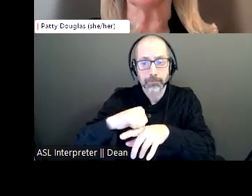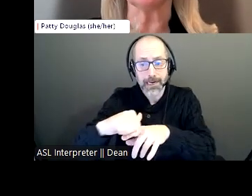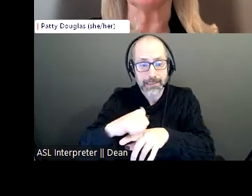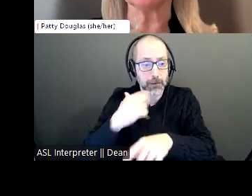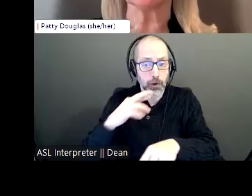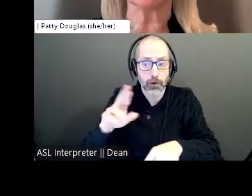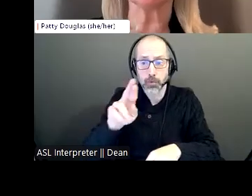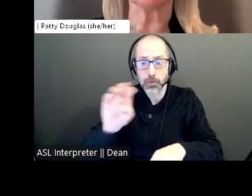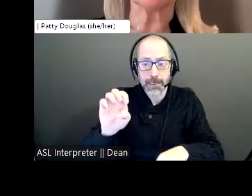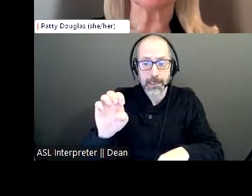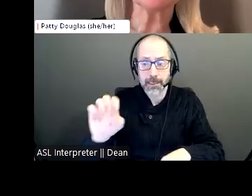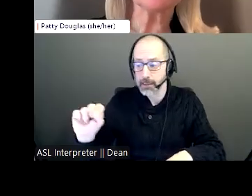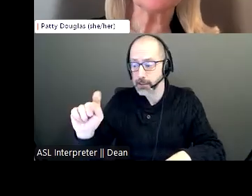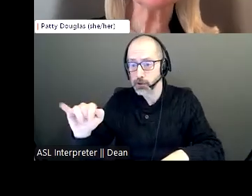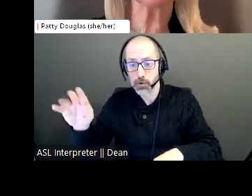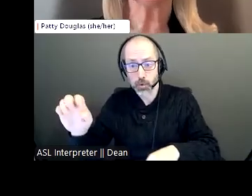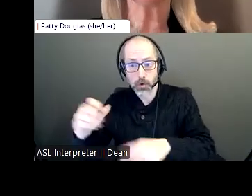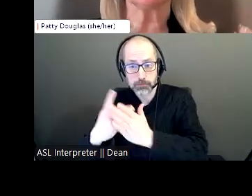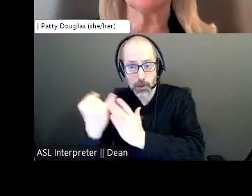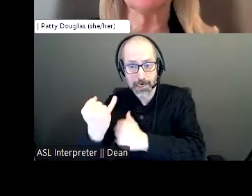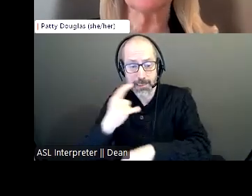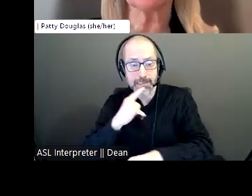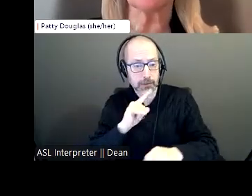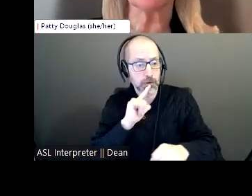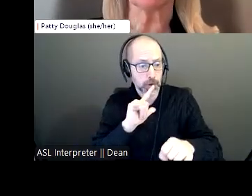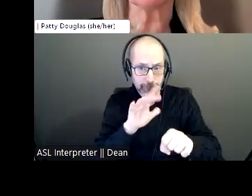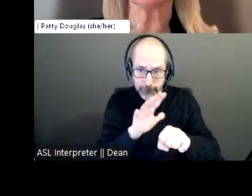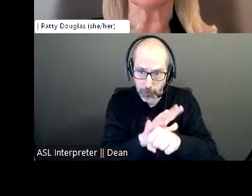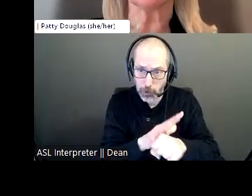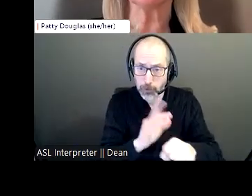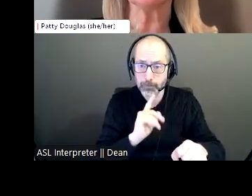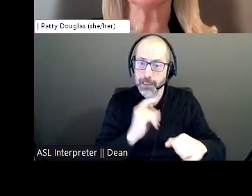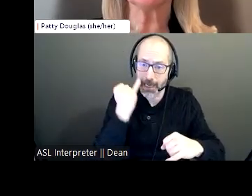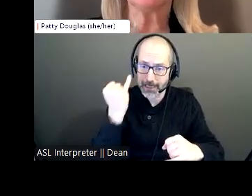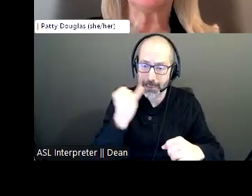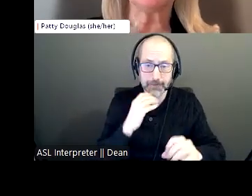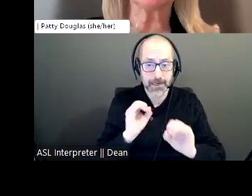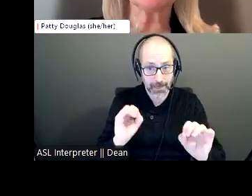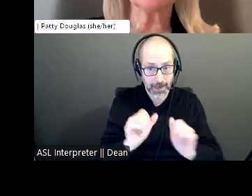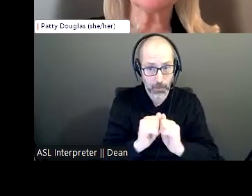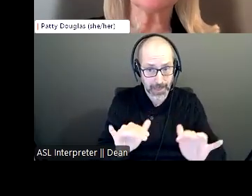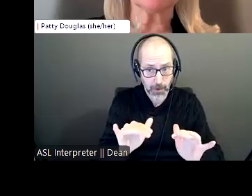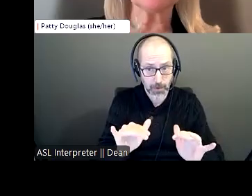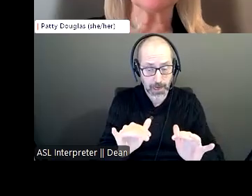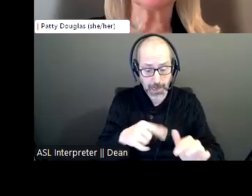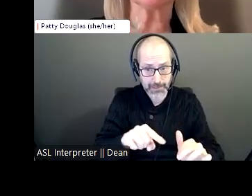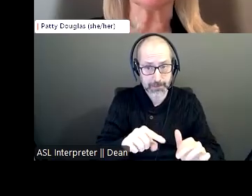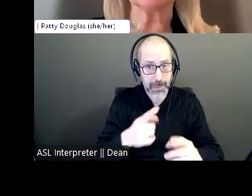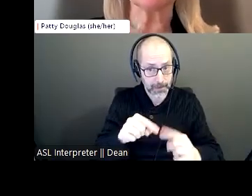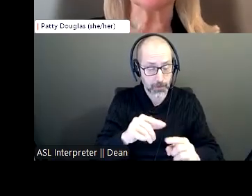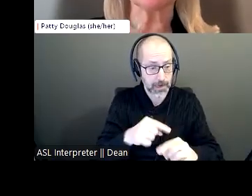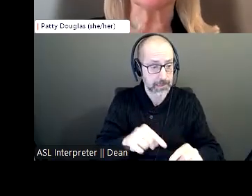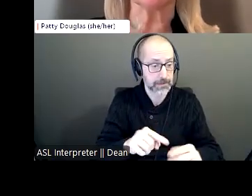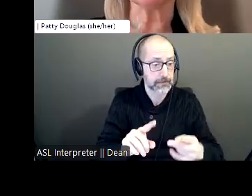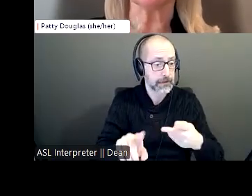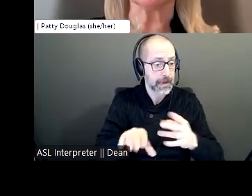concevons la pratique dans le projet, c'est par les principes d'affirmation. Donc, c'est l'idée de